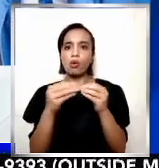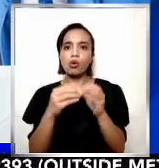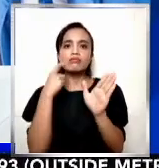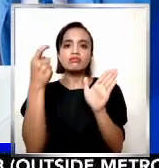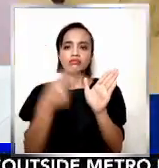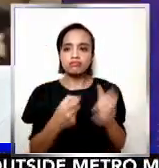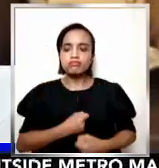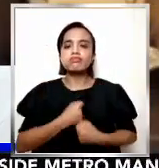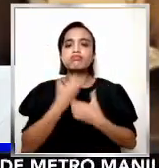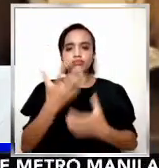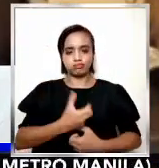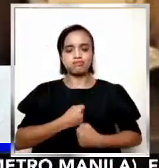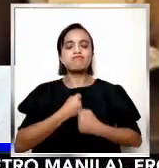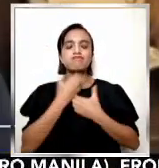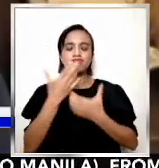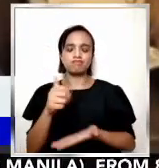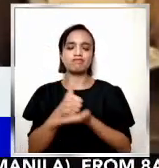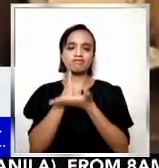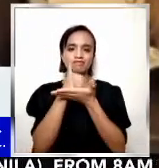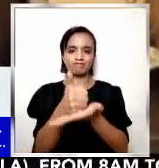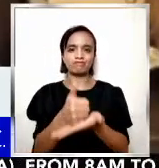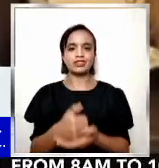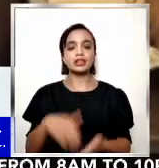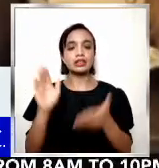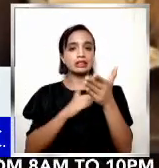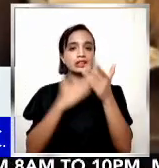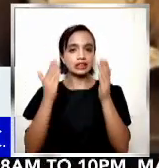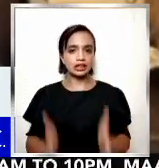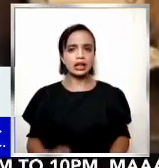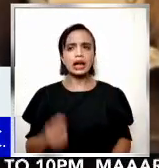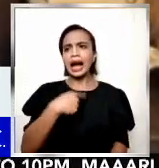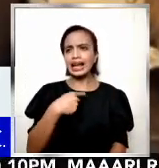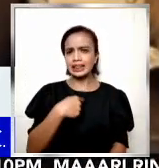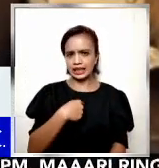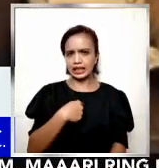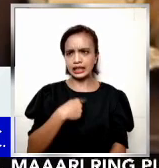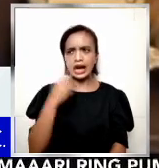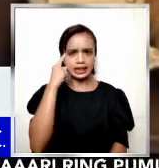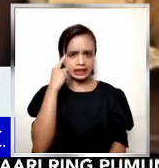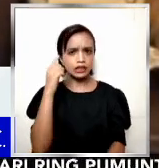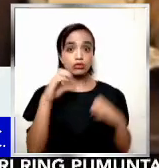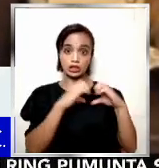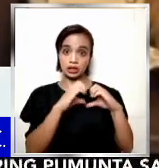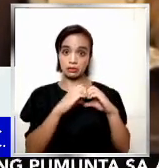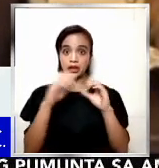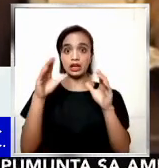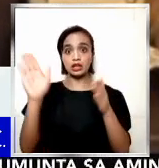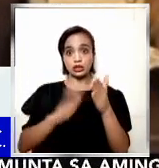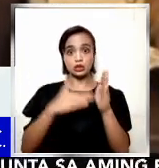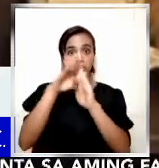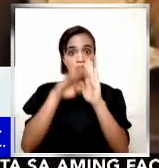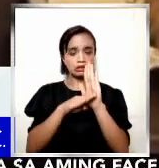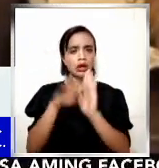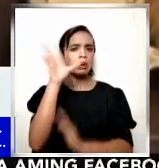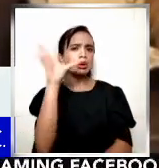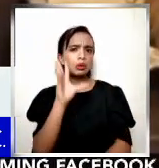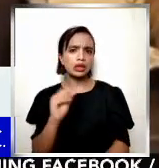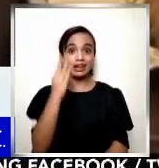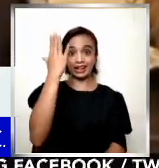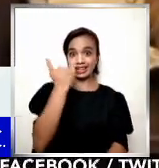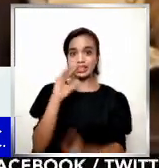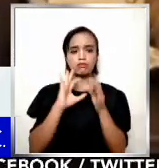mga artist. I think the uniqueness of GMA playlist is the collaboration between the artists